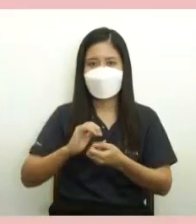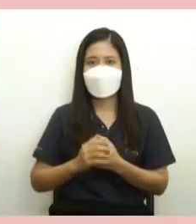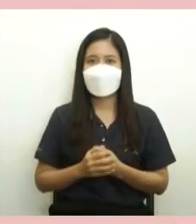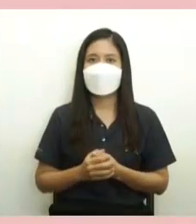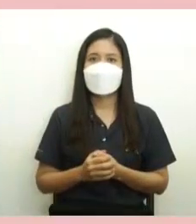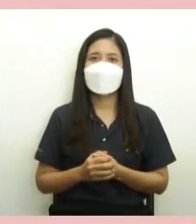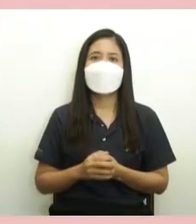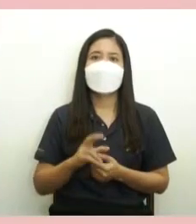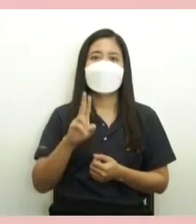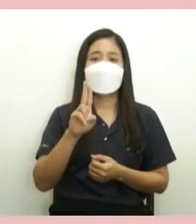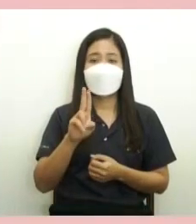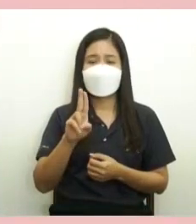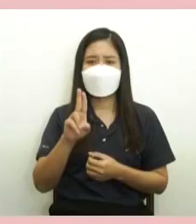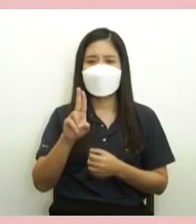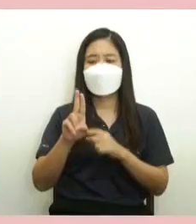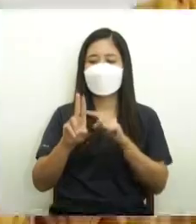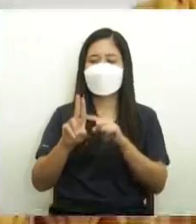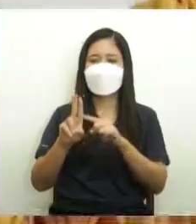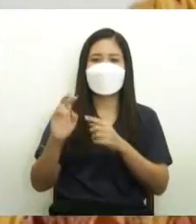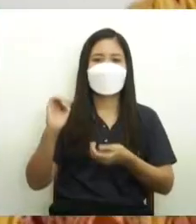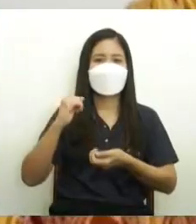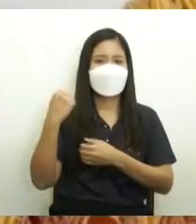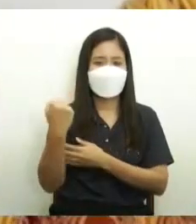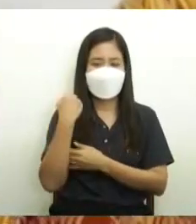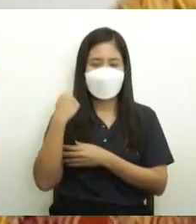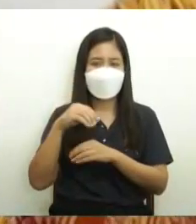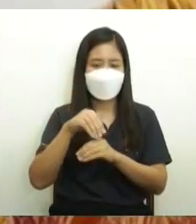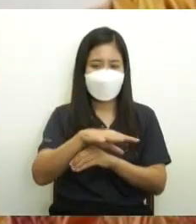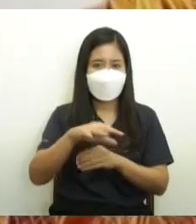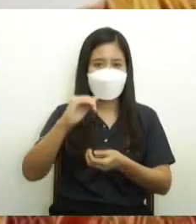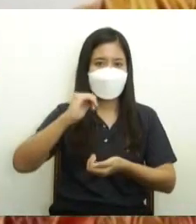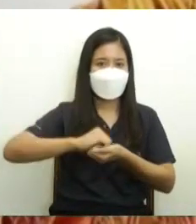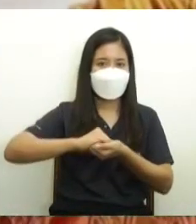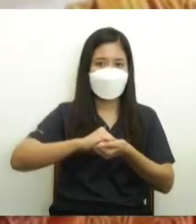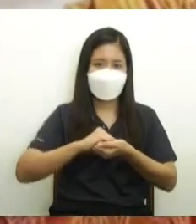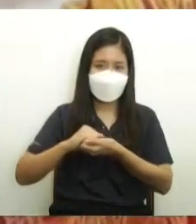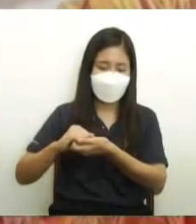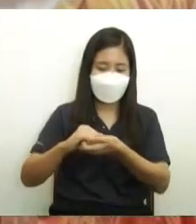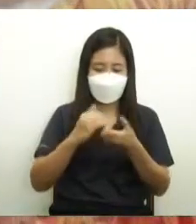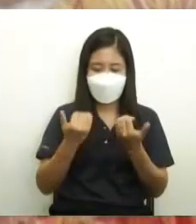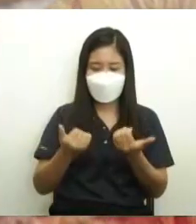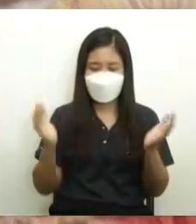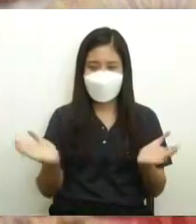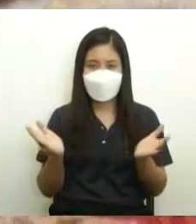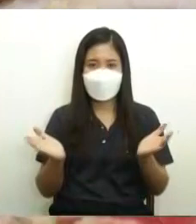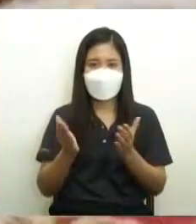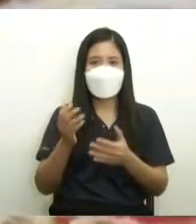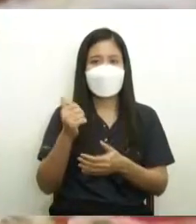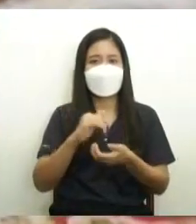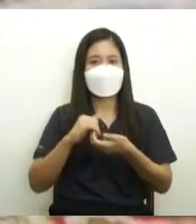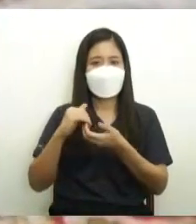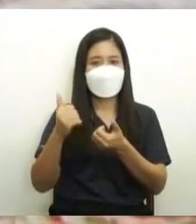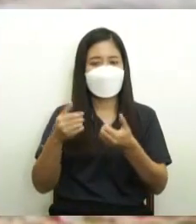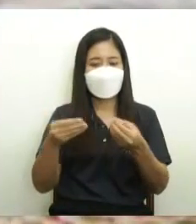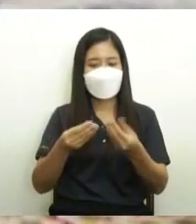U Unity Power พลังเครือข่ายสามัคคีสร้างเครือข่ายและเสริมสร้างความสัมพันธ์อันดีในการแลกเปลี่ยน